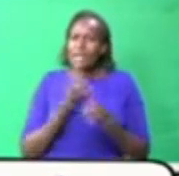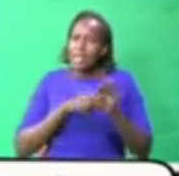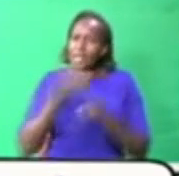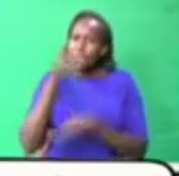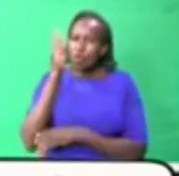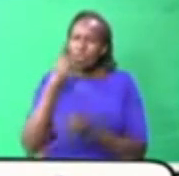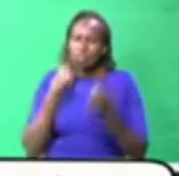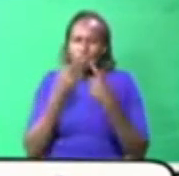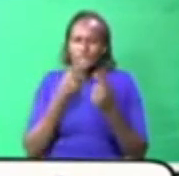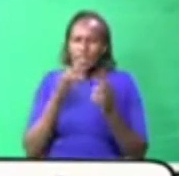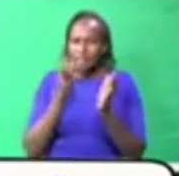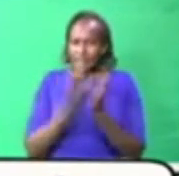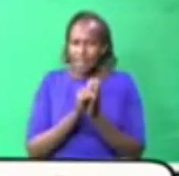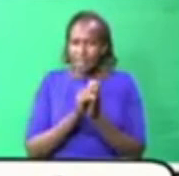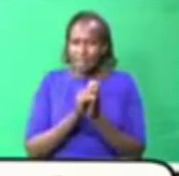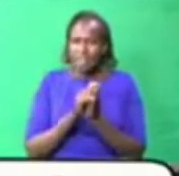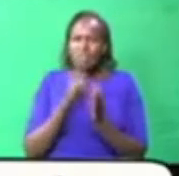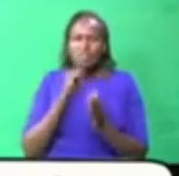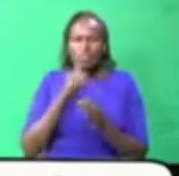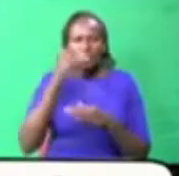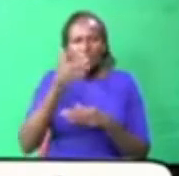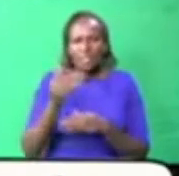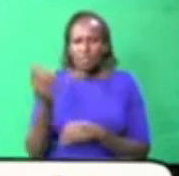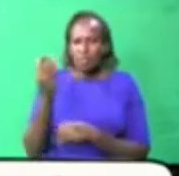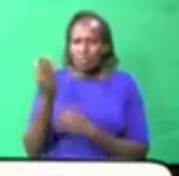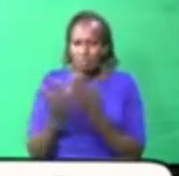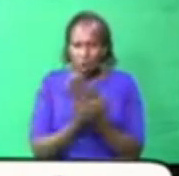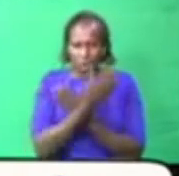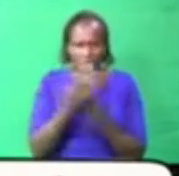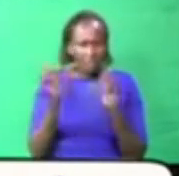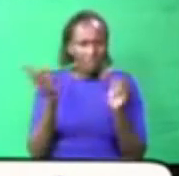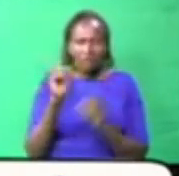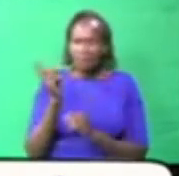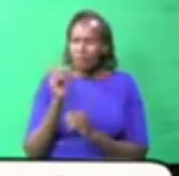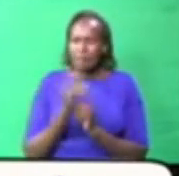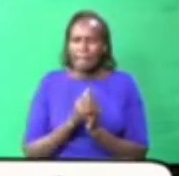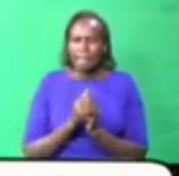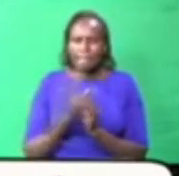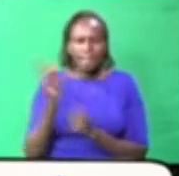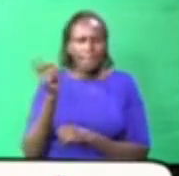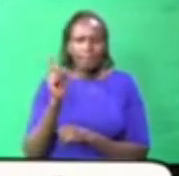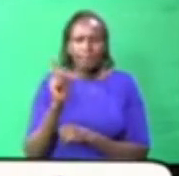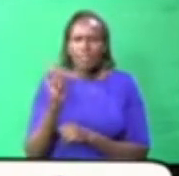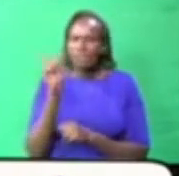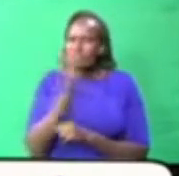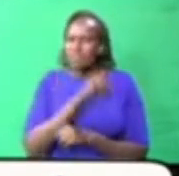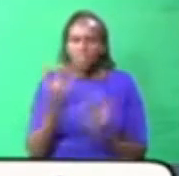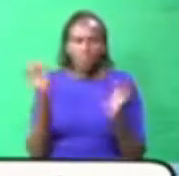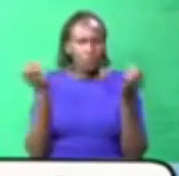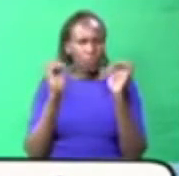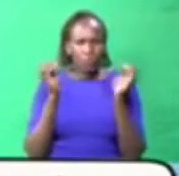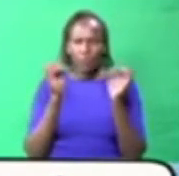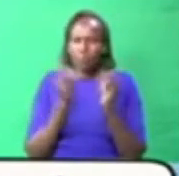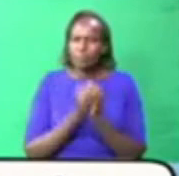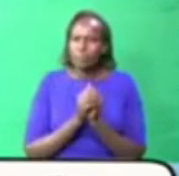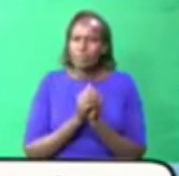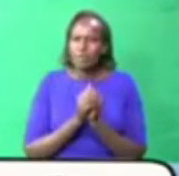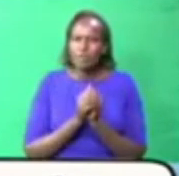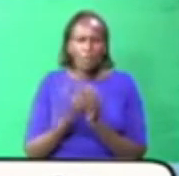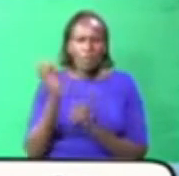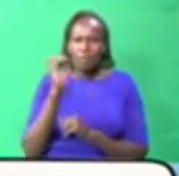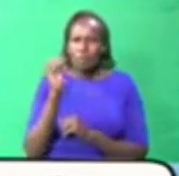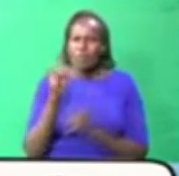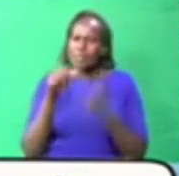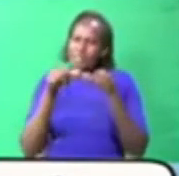hiyo captivity ilisha the following morning. No. Hapana, haikuisha siku iliyofuata. Hapana,